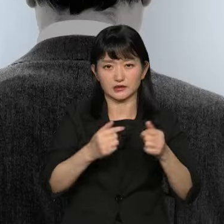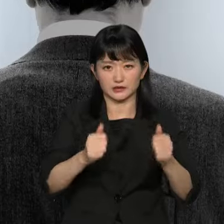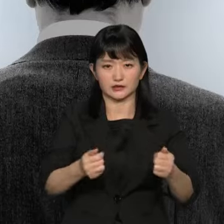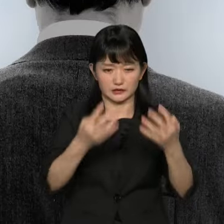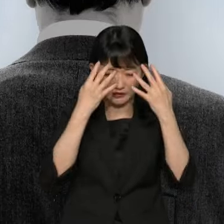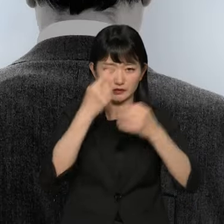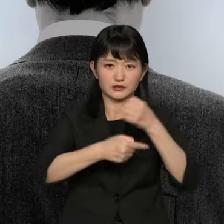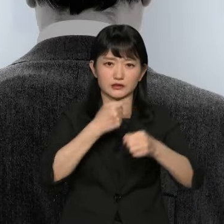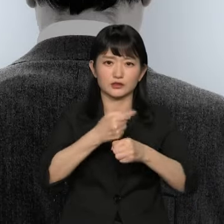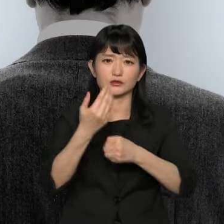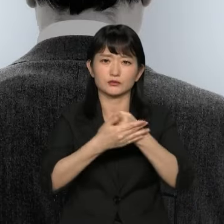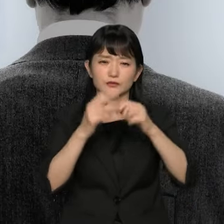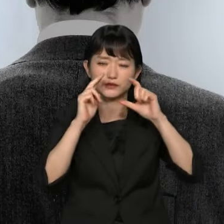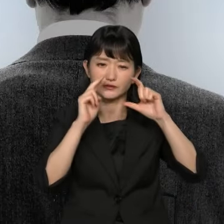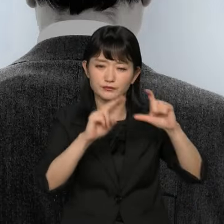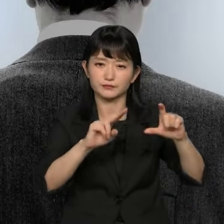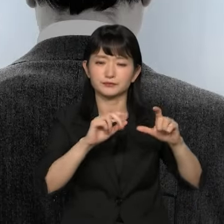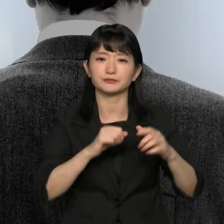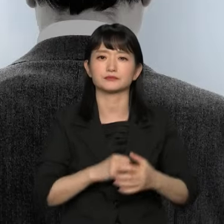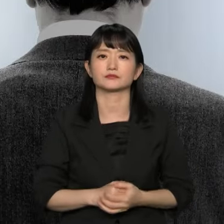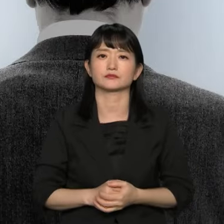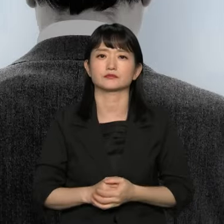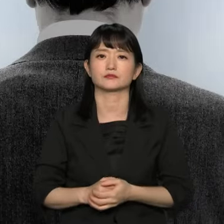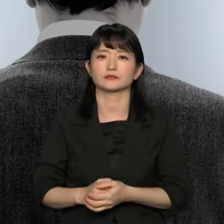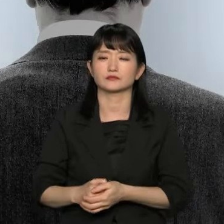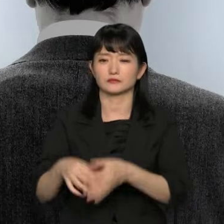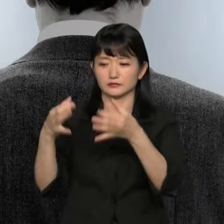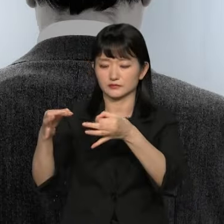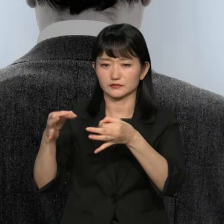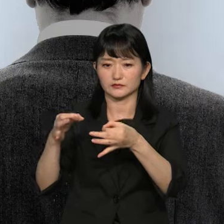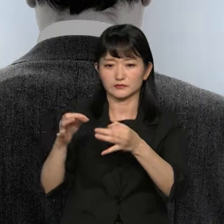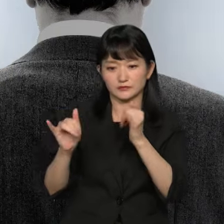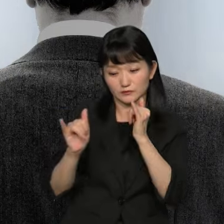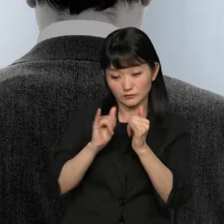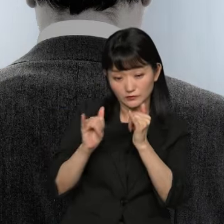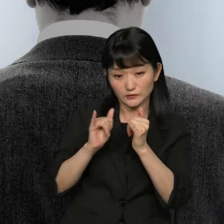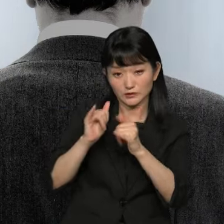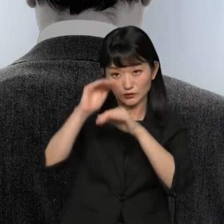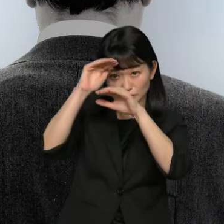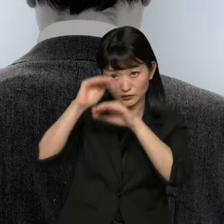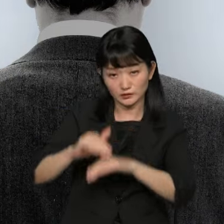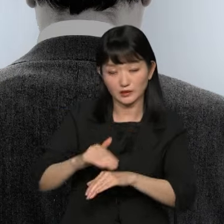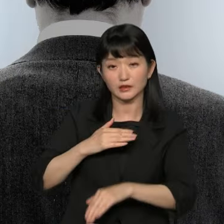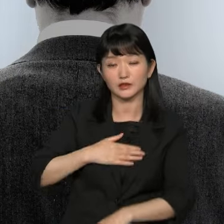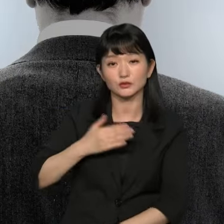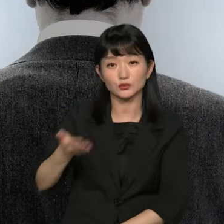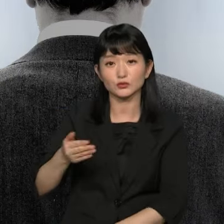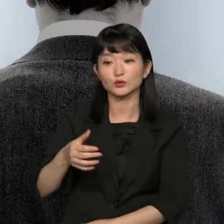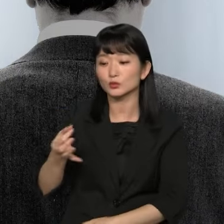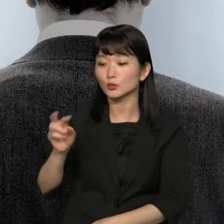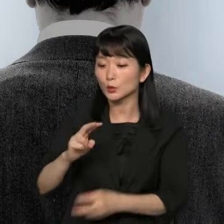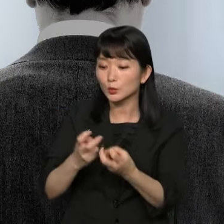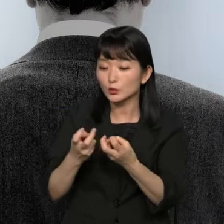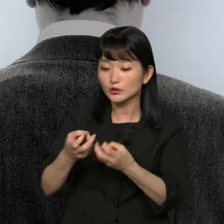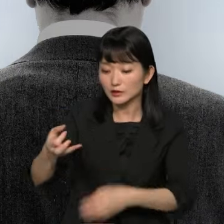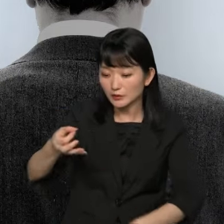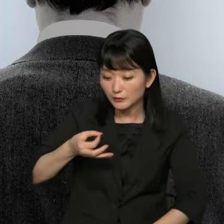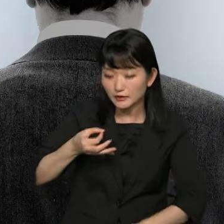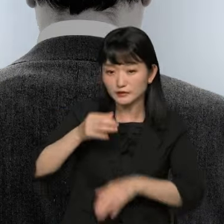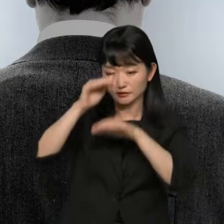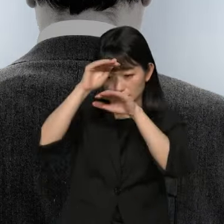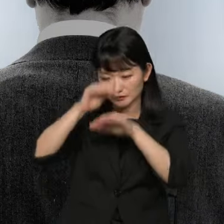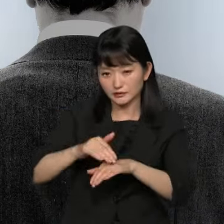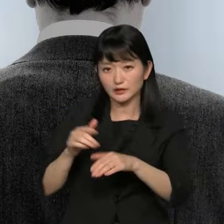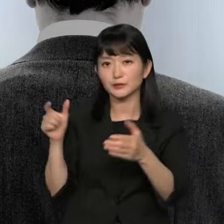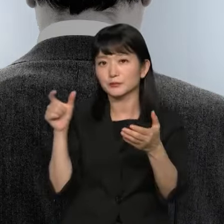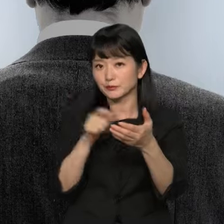선고했습니다. 주포 김 씨와 직접 주고받은 대화에 기관 수급 정보를 공유하고 돈을 어떻게 받을지 논의하는 내용이 담겨 있는